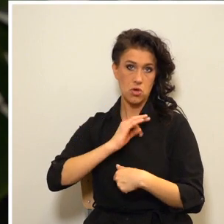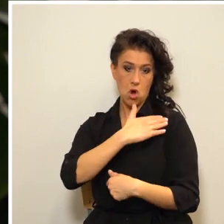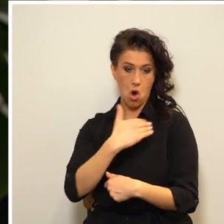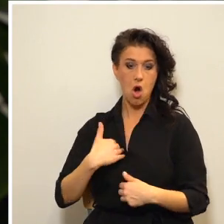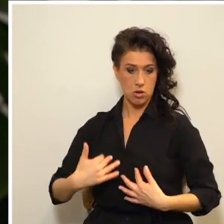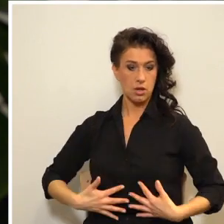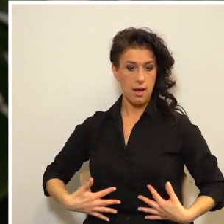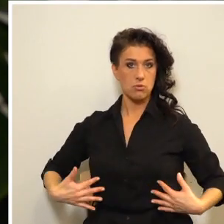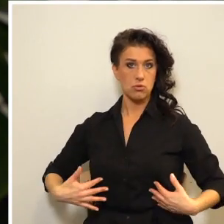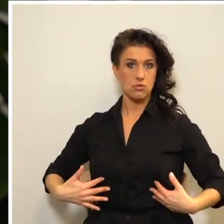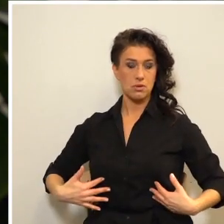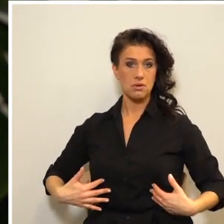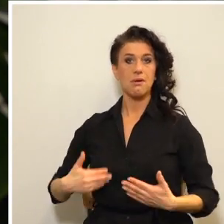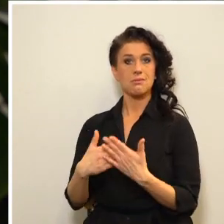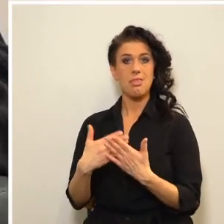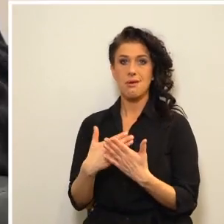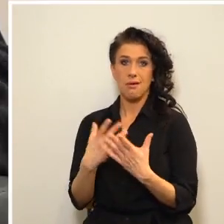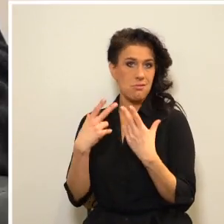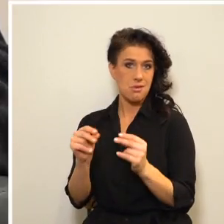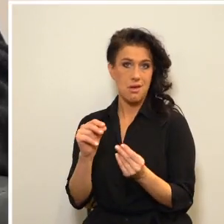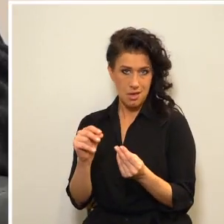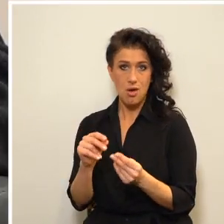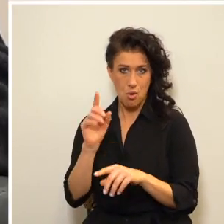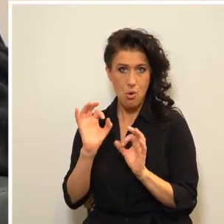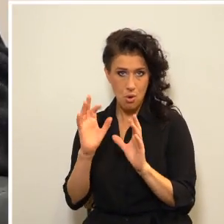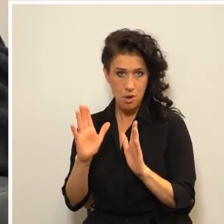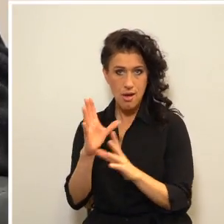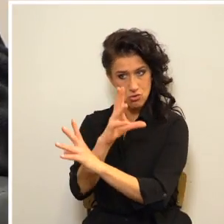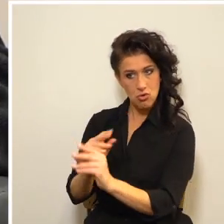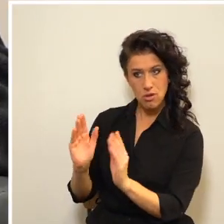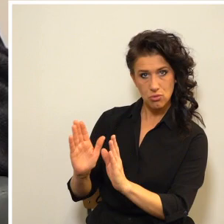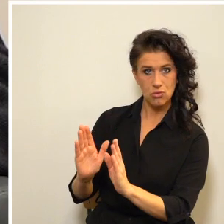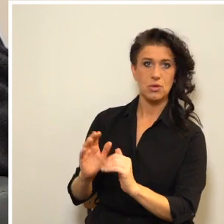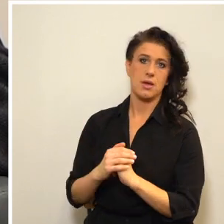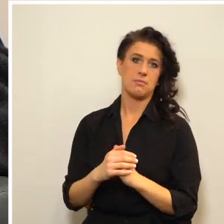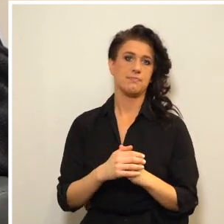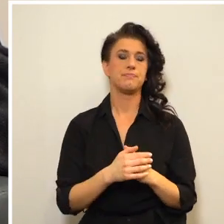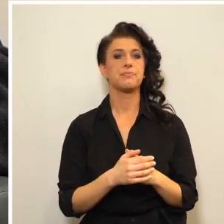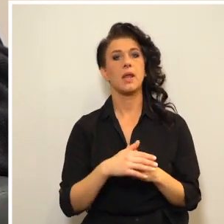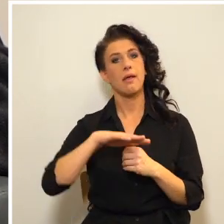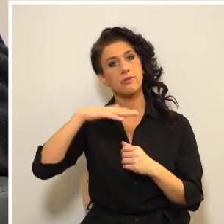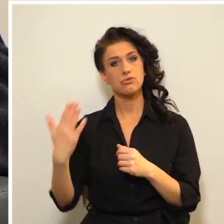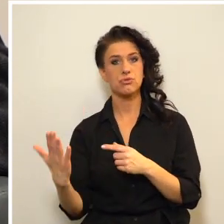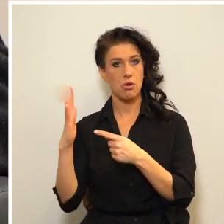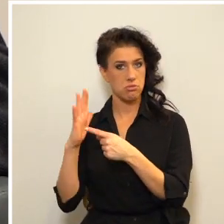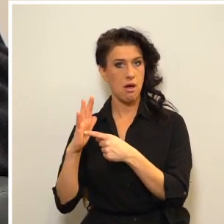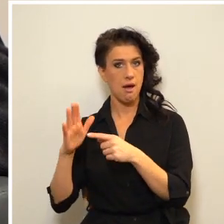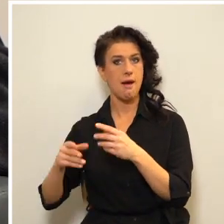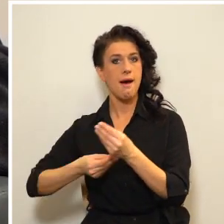zgadzamy się na zgoda na tego rodzaju operacji ale mówię jedna strona to jest handel którym się